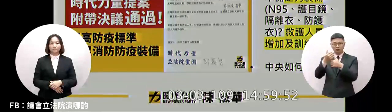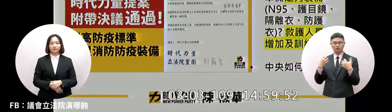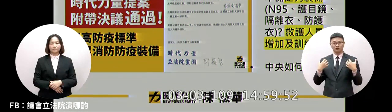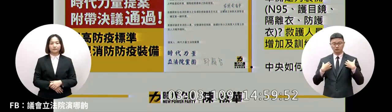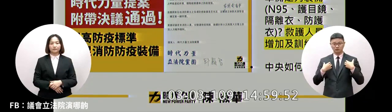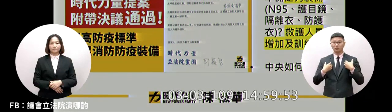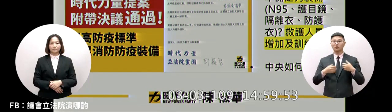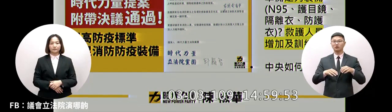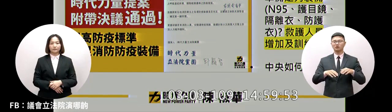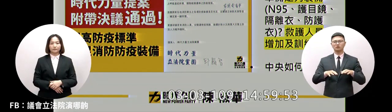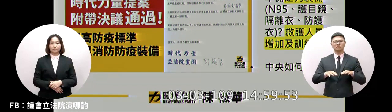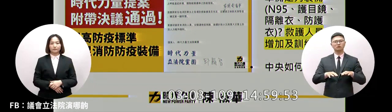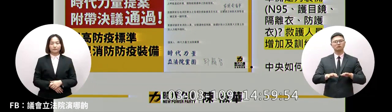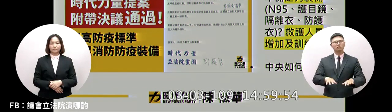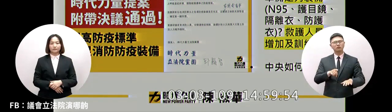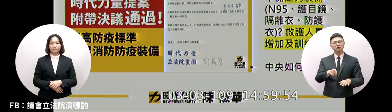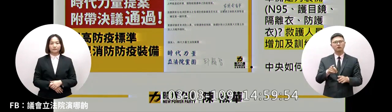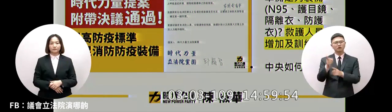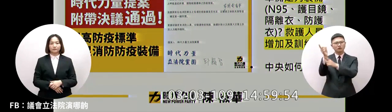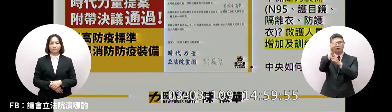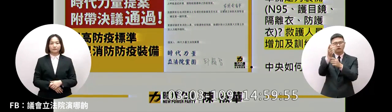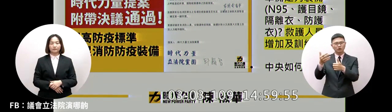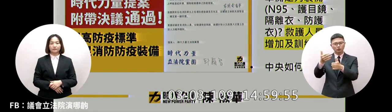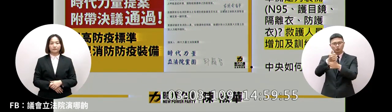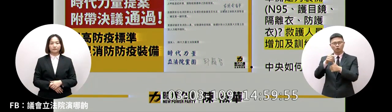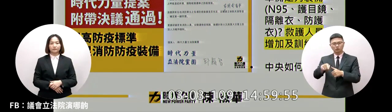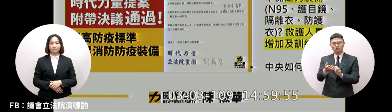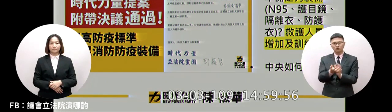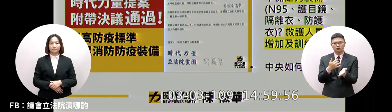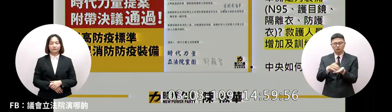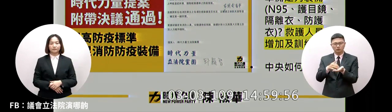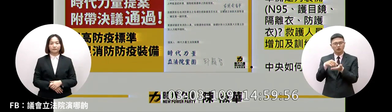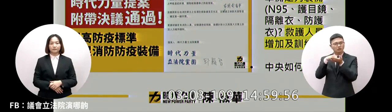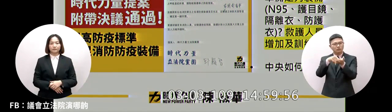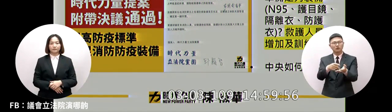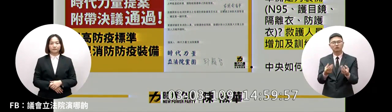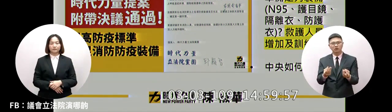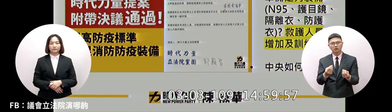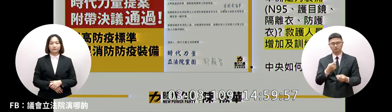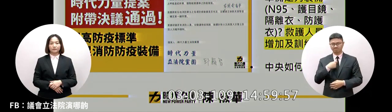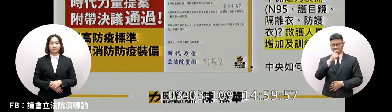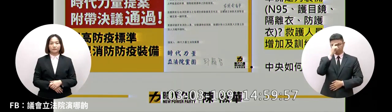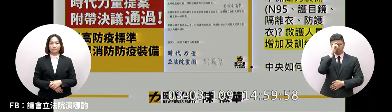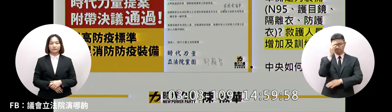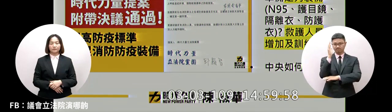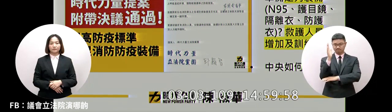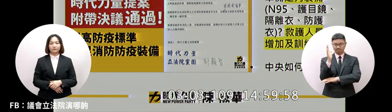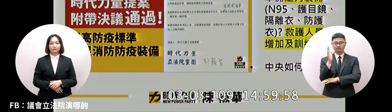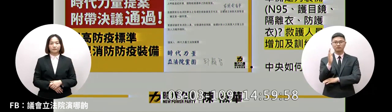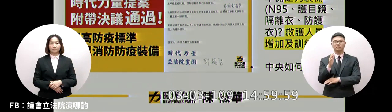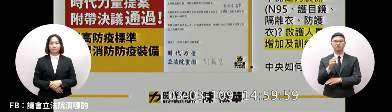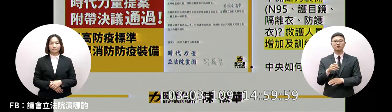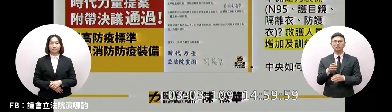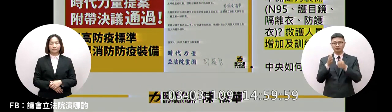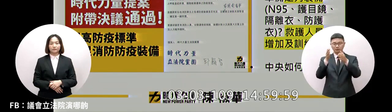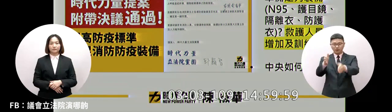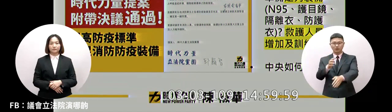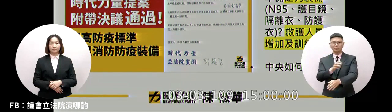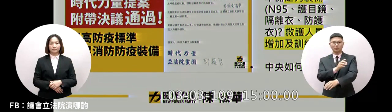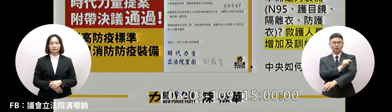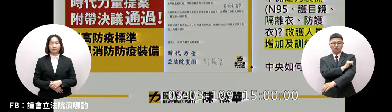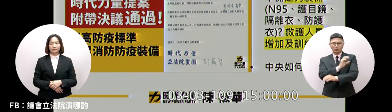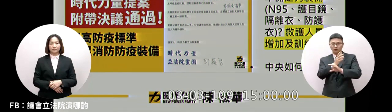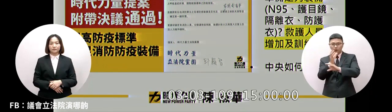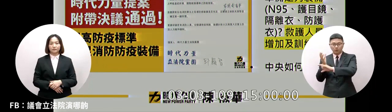没看到消防署有编预算了哈，所以未来我们是不是请政府这个部分，因为救护车这边是非